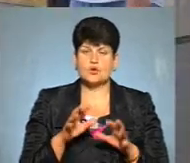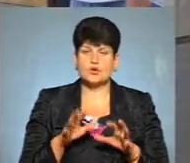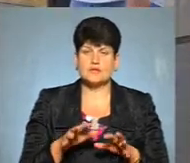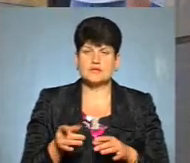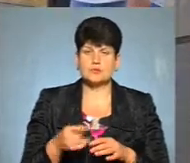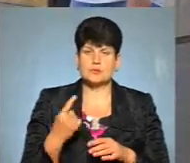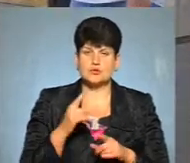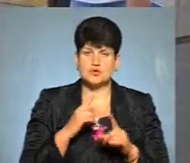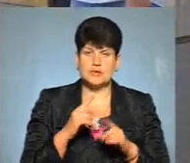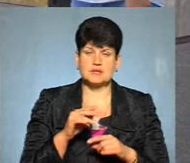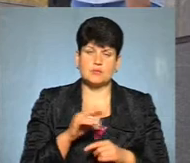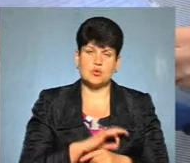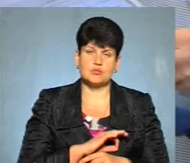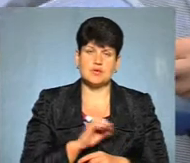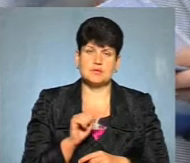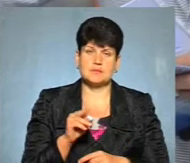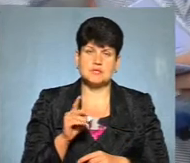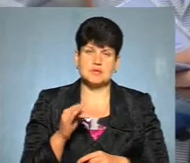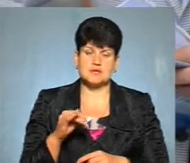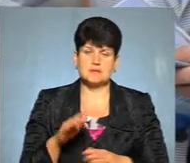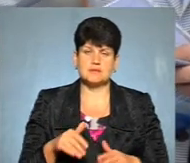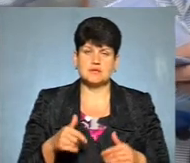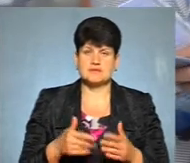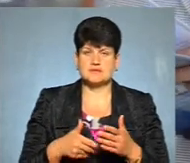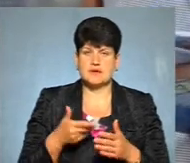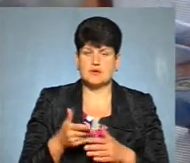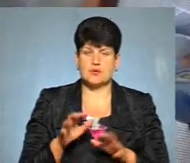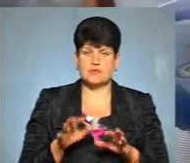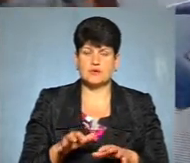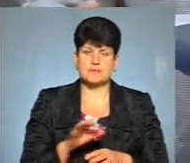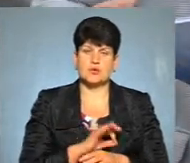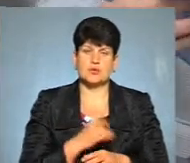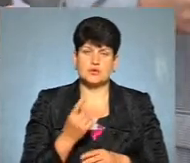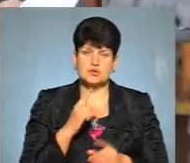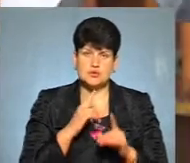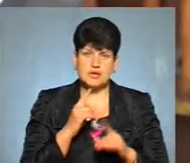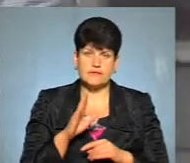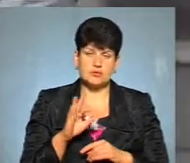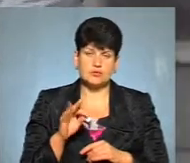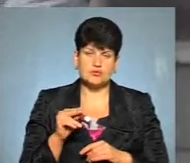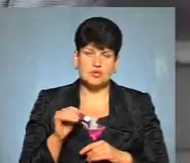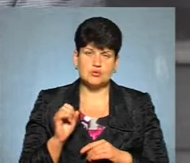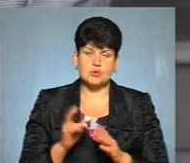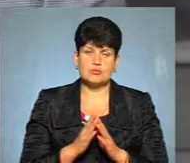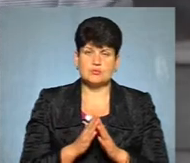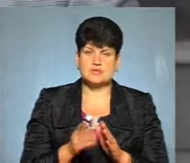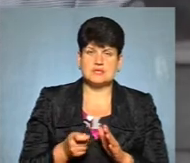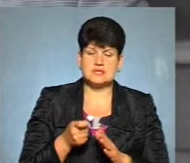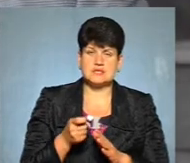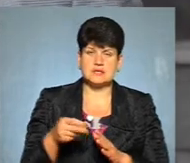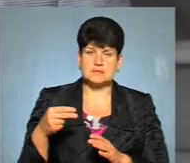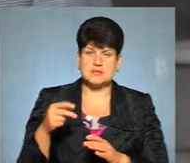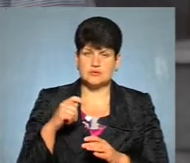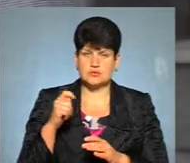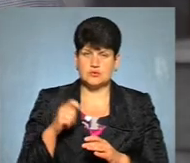ради профспілок Андрій Присяжний. Він передав звернення голові обласної ради Віктору Овчаруку та попросив надіслати його до президента України та